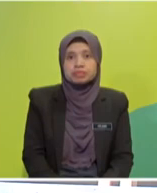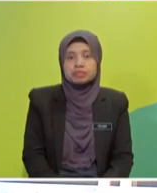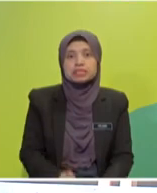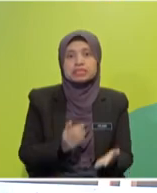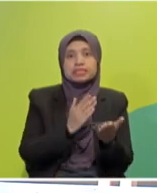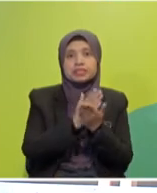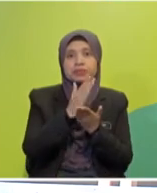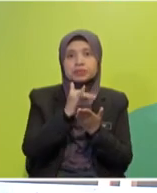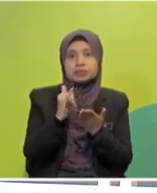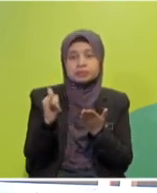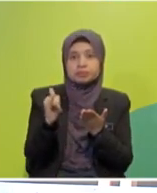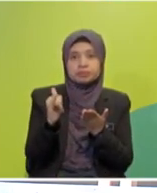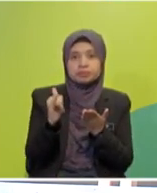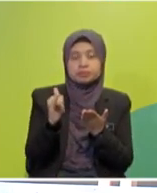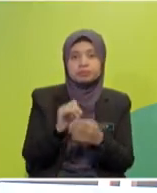Seterusnya.